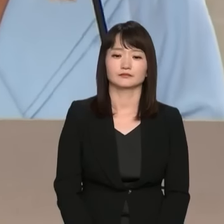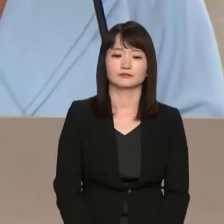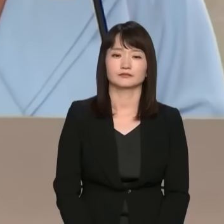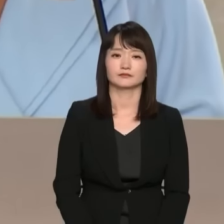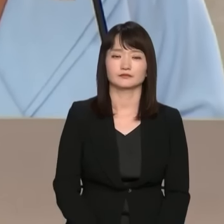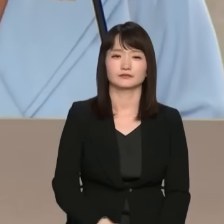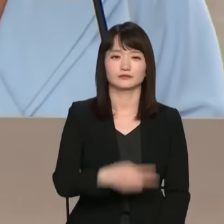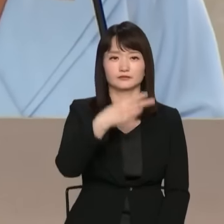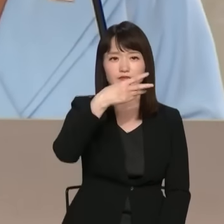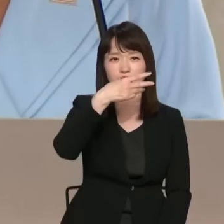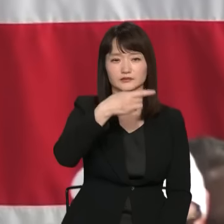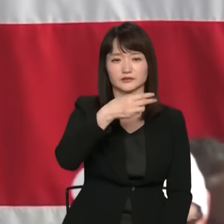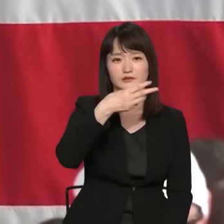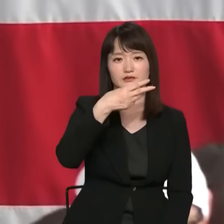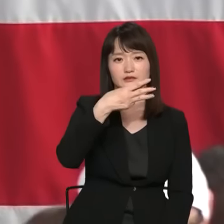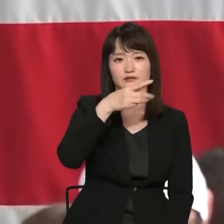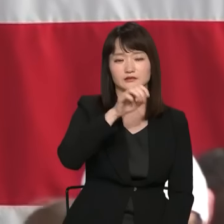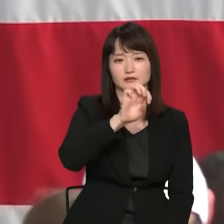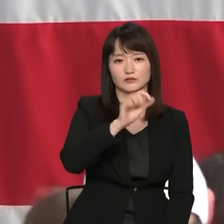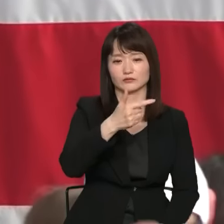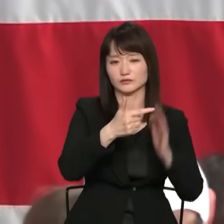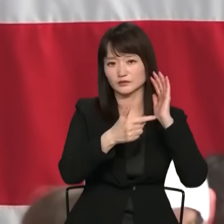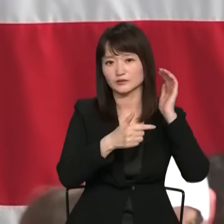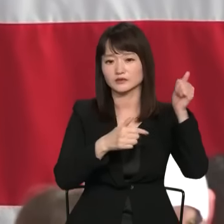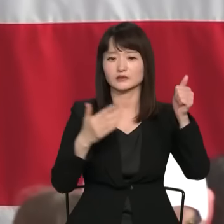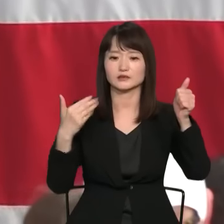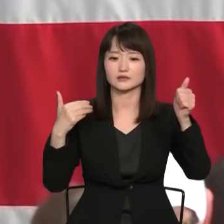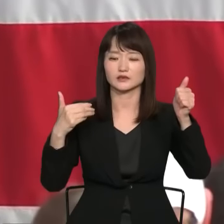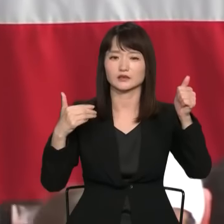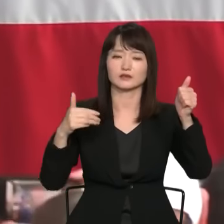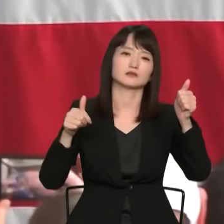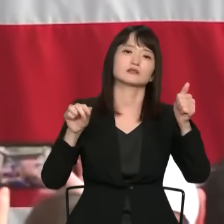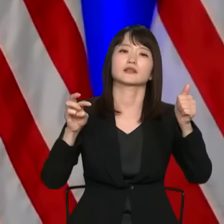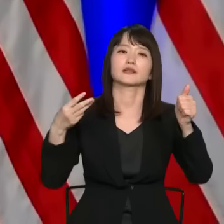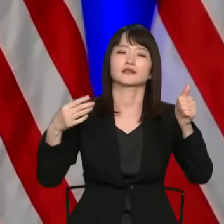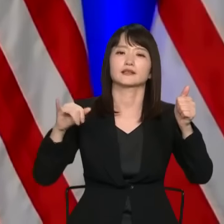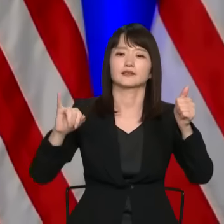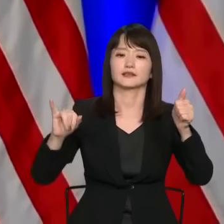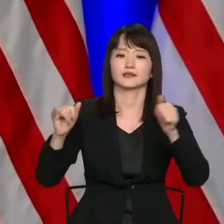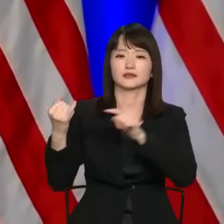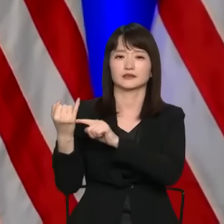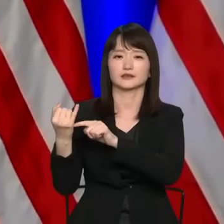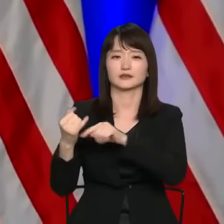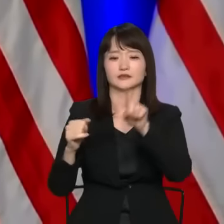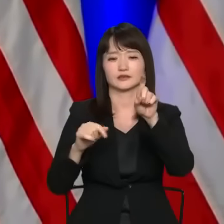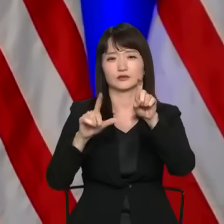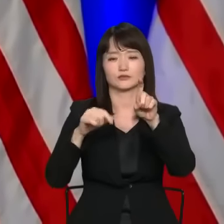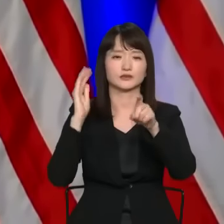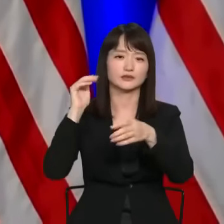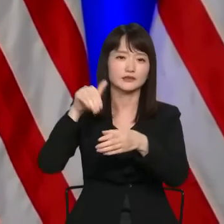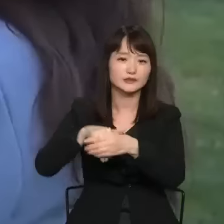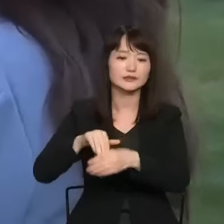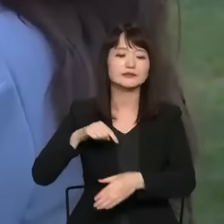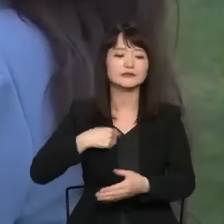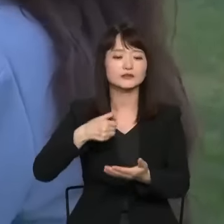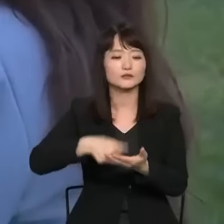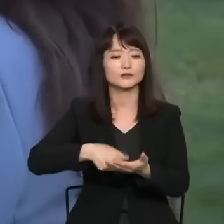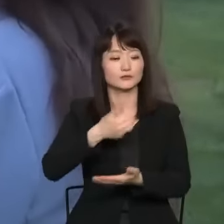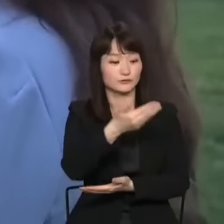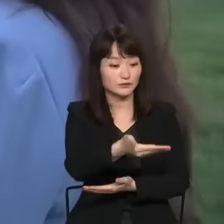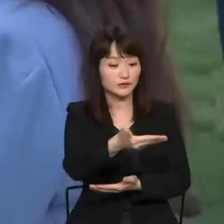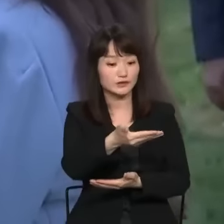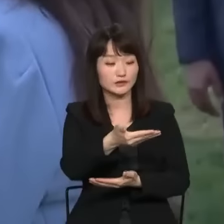도널드 트럼프 전 대통령은 니키 헤일리 전 사우스 캐롤라이나 주지사가 11월 대선에서 자신을 찍겠다고